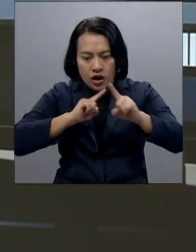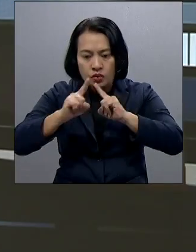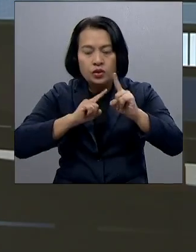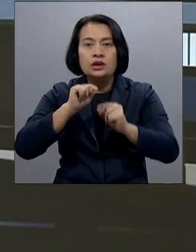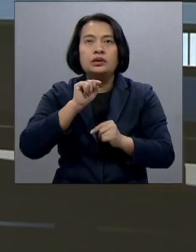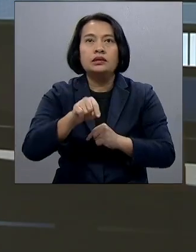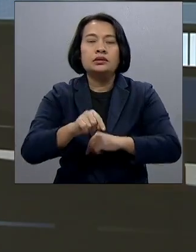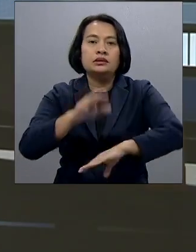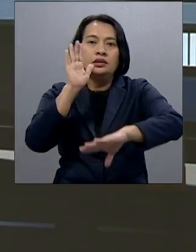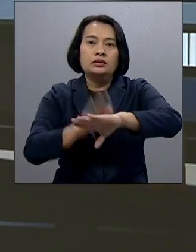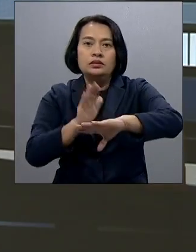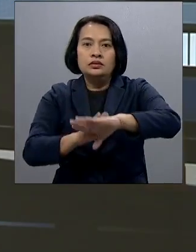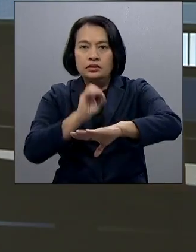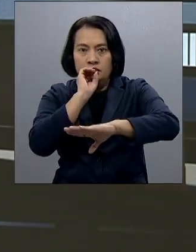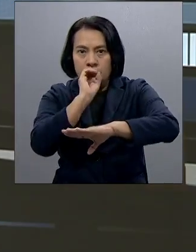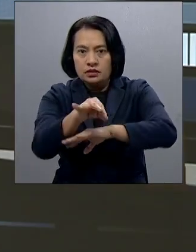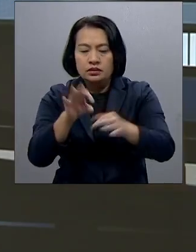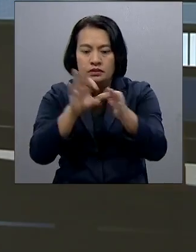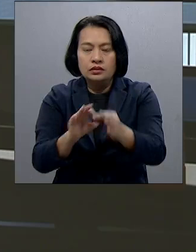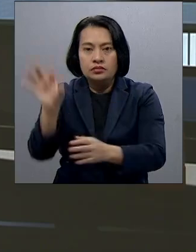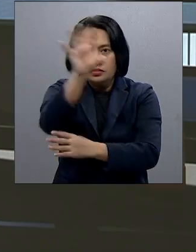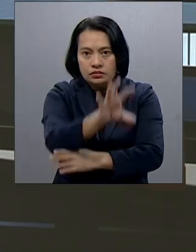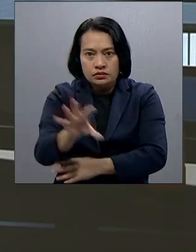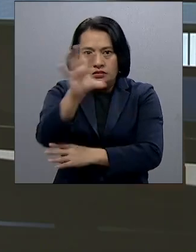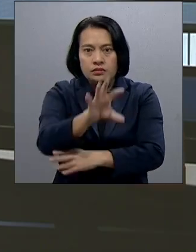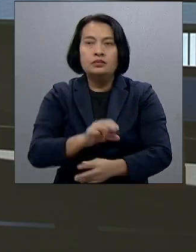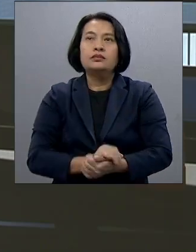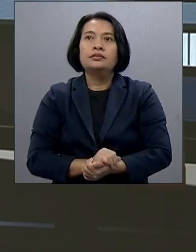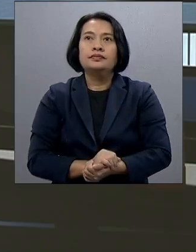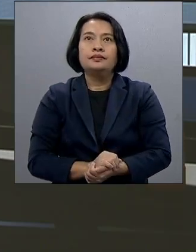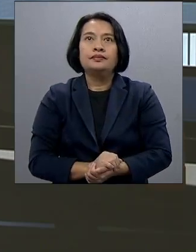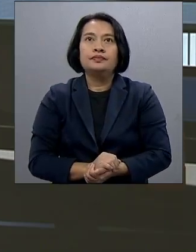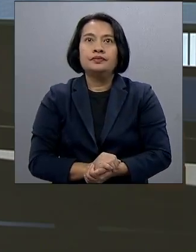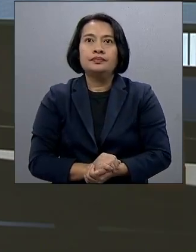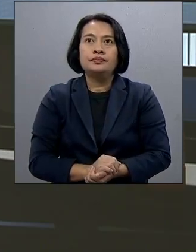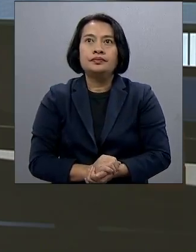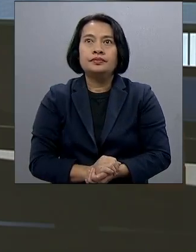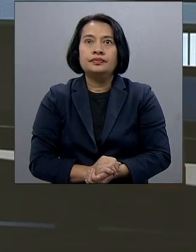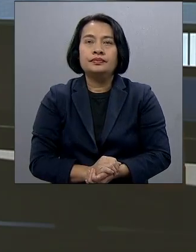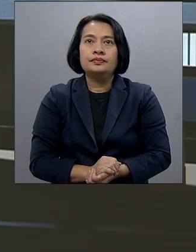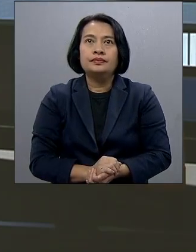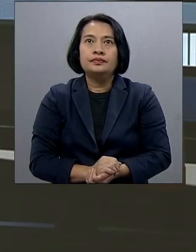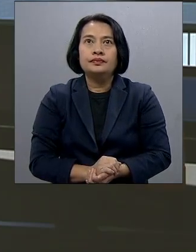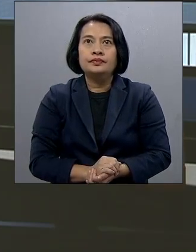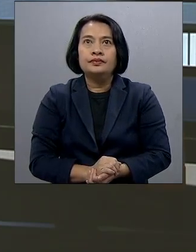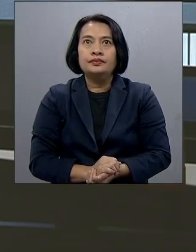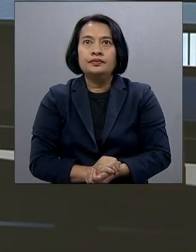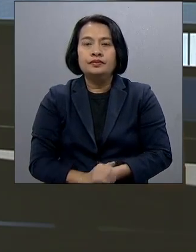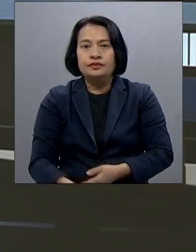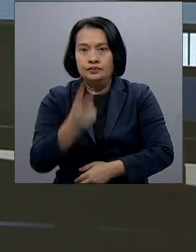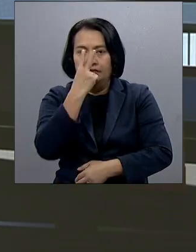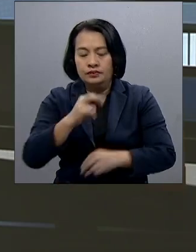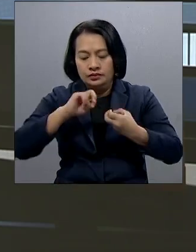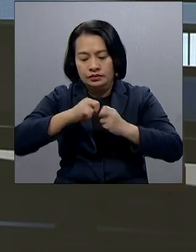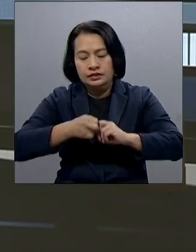าเป็นการเตือนภัยกันด้วยนะคะเรื่องการหลอกลวงเอาละค่ะป้ายต่อไปเป็นความทุกข์ใจที่เป็นอันดับต้น